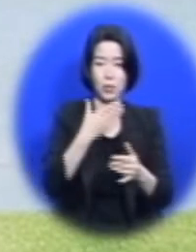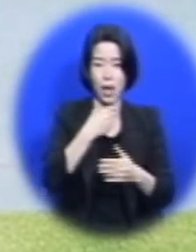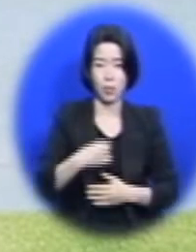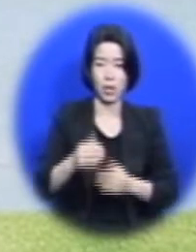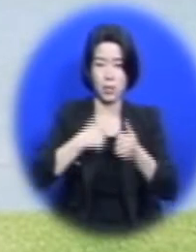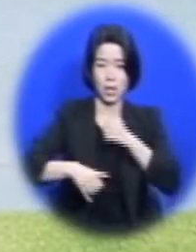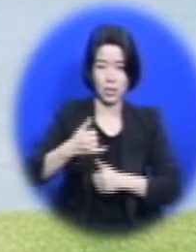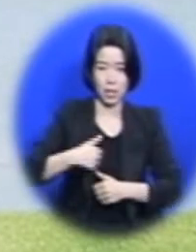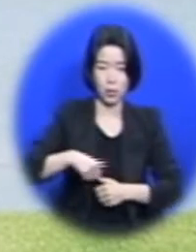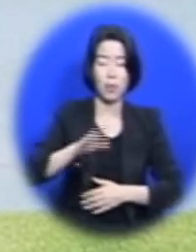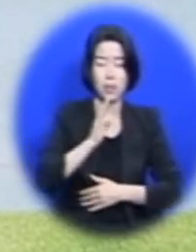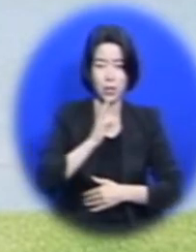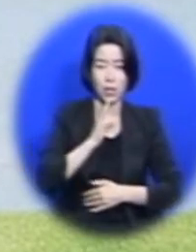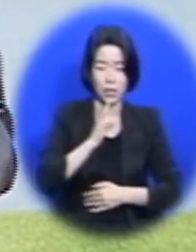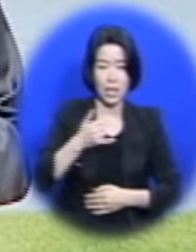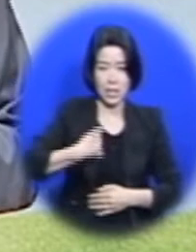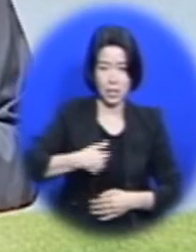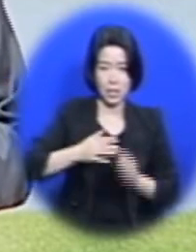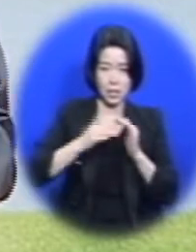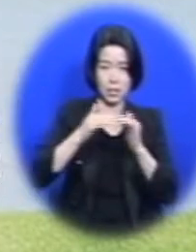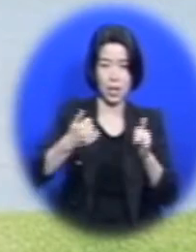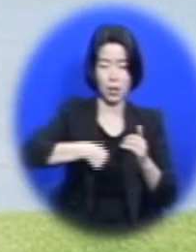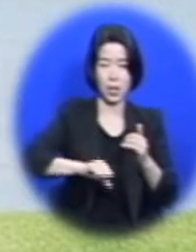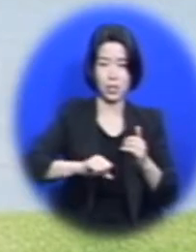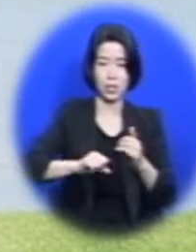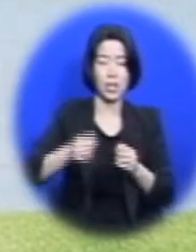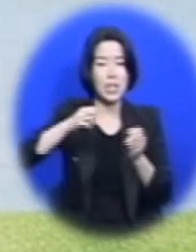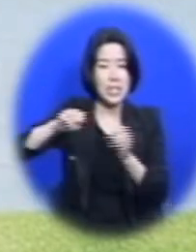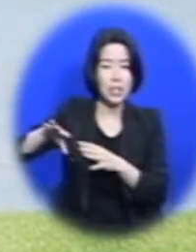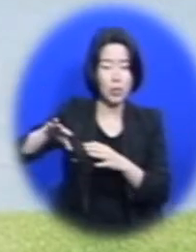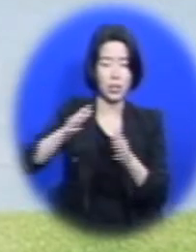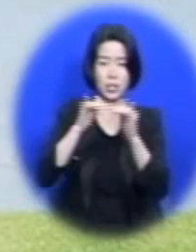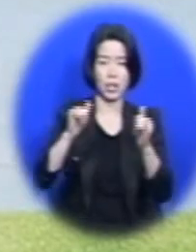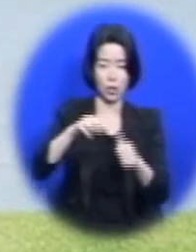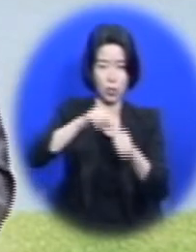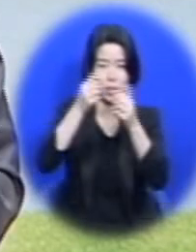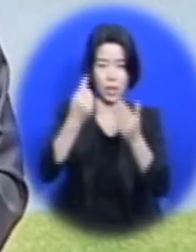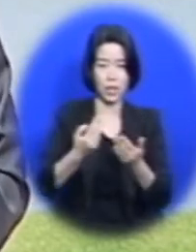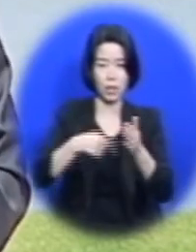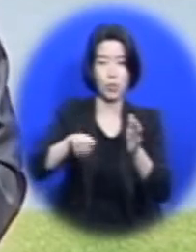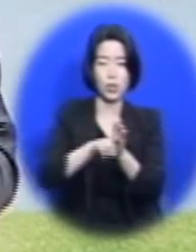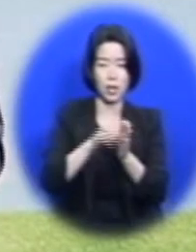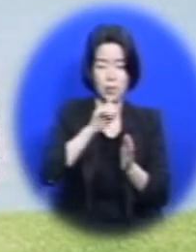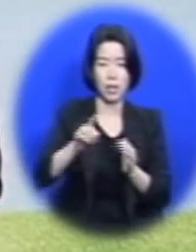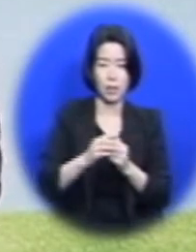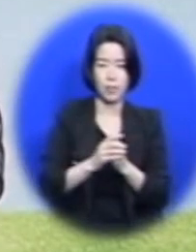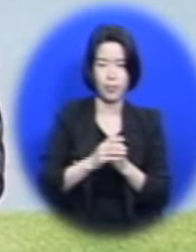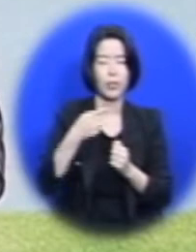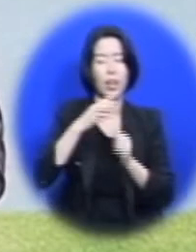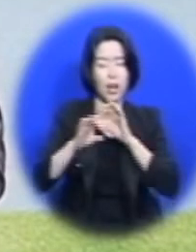자손이므로다. 인자가 온 것이 잃어버린 자를 찾아 구원하려 함이니라. 갈급한 사람은 하나님이